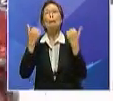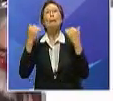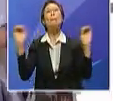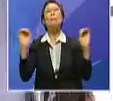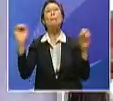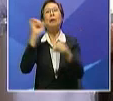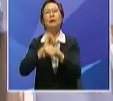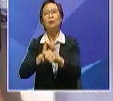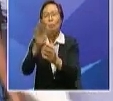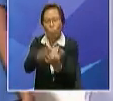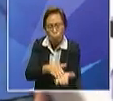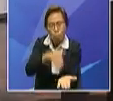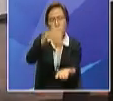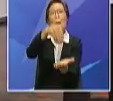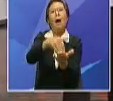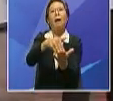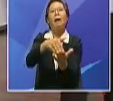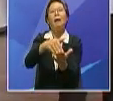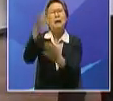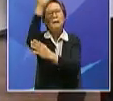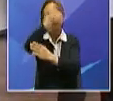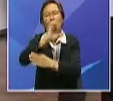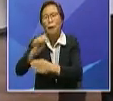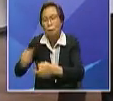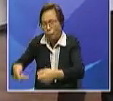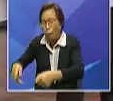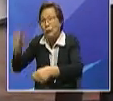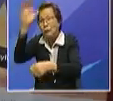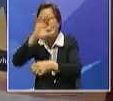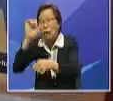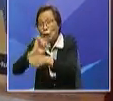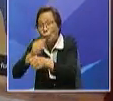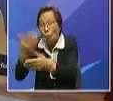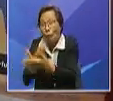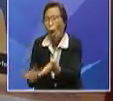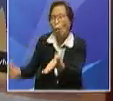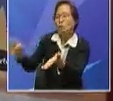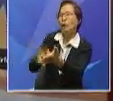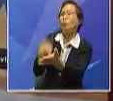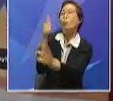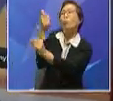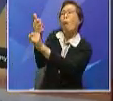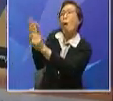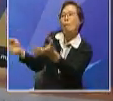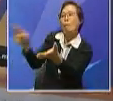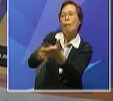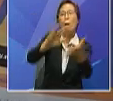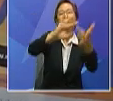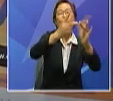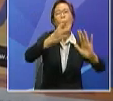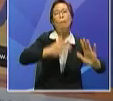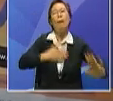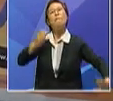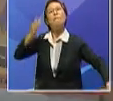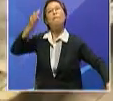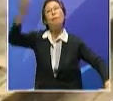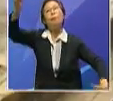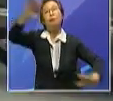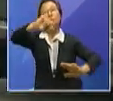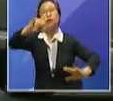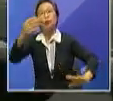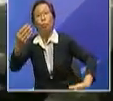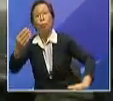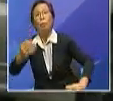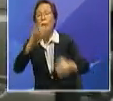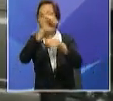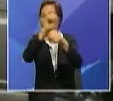untuk bangkit seterusnya Syariful pekerjaan baru dengan mendaftarkan diri di folder Mischa Jobs